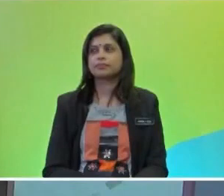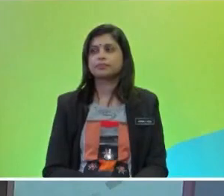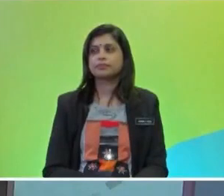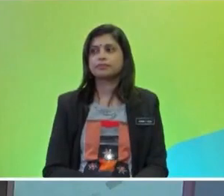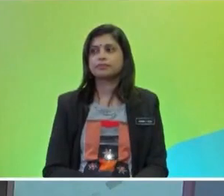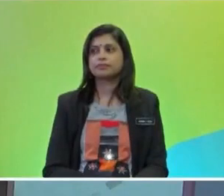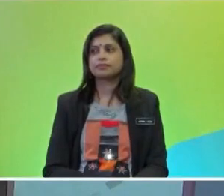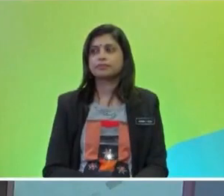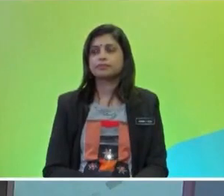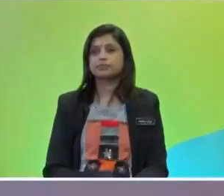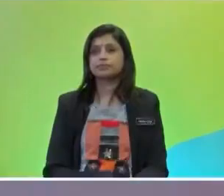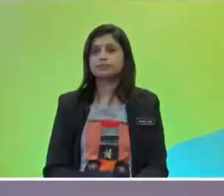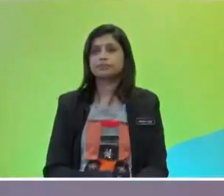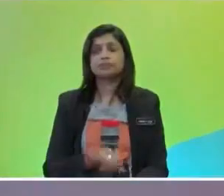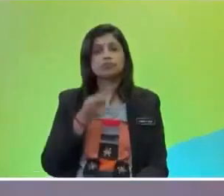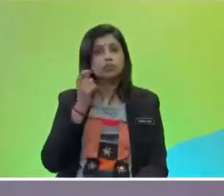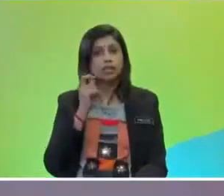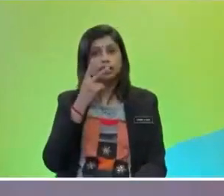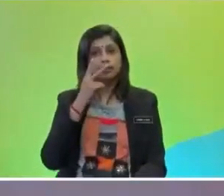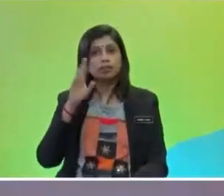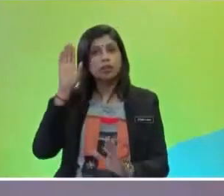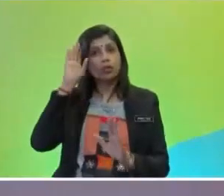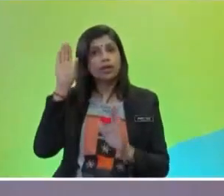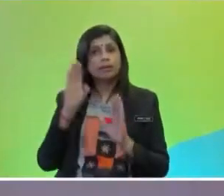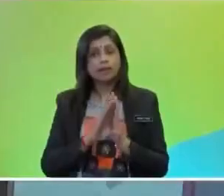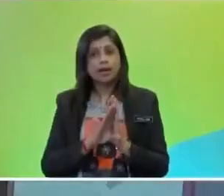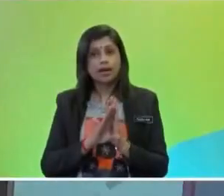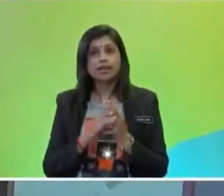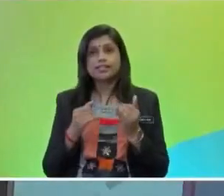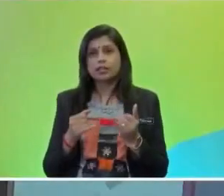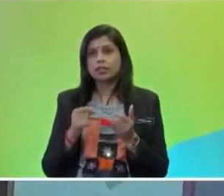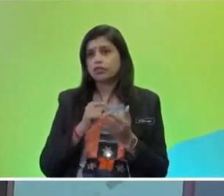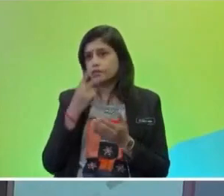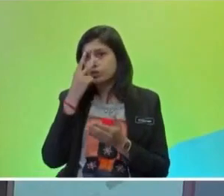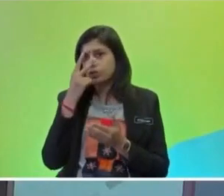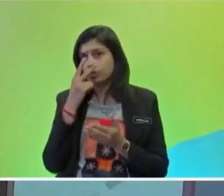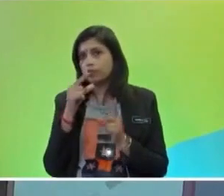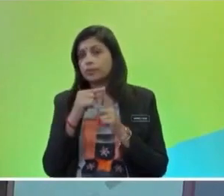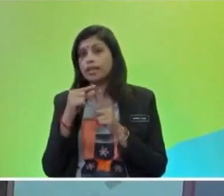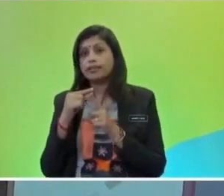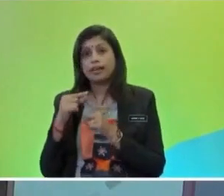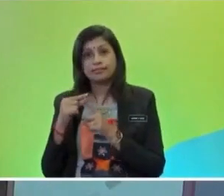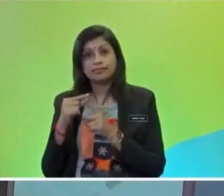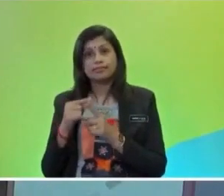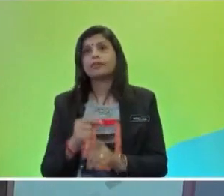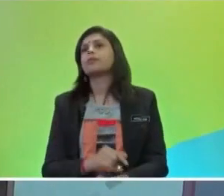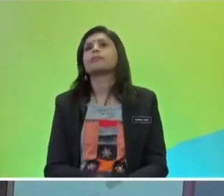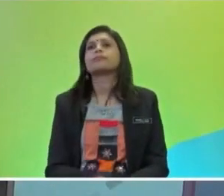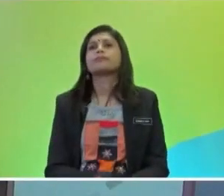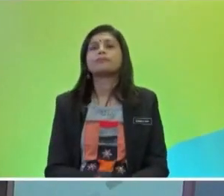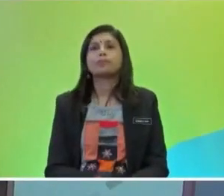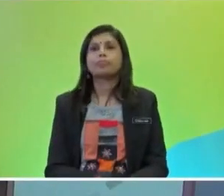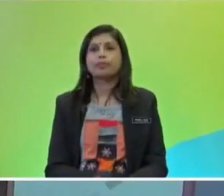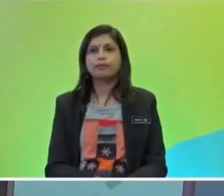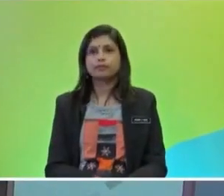Okey, okay, sebelum ni kita lihat gambar. Sekarang kita akan isi tempat kosong. Baik. Baik. Okey, jom sedia. Okey, okay, soalan